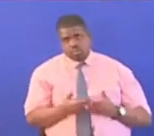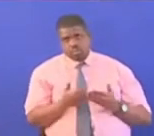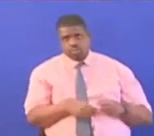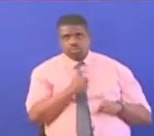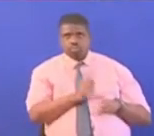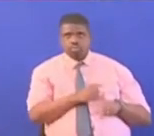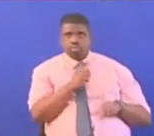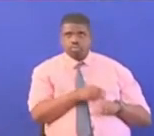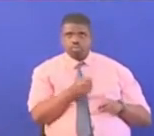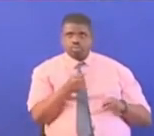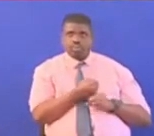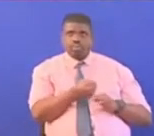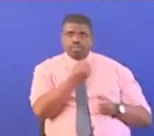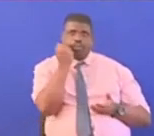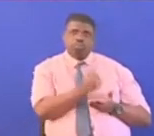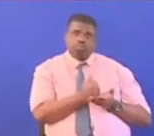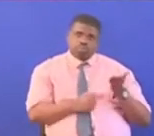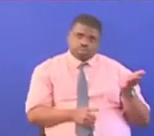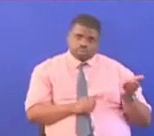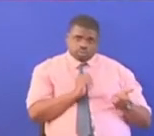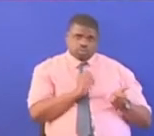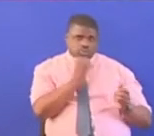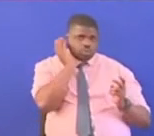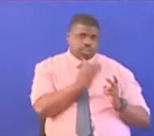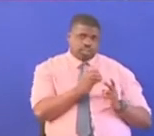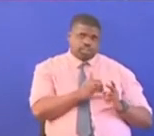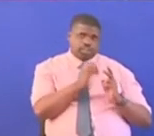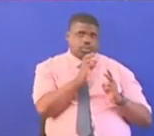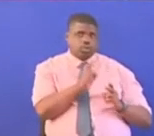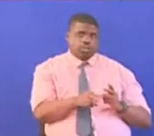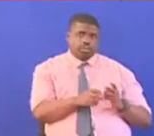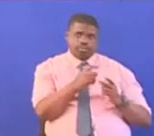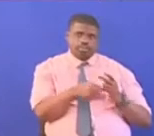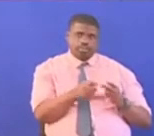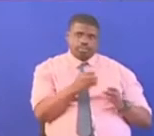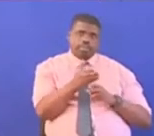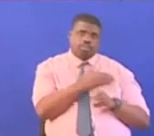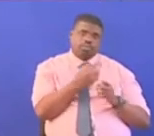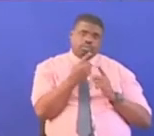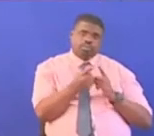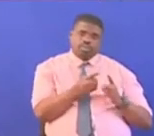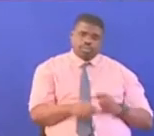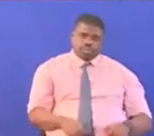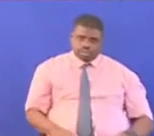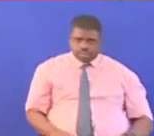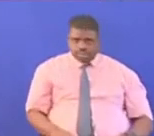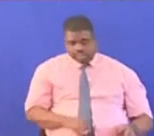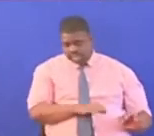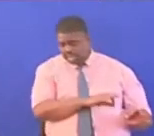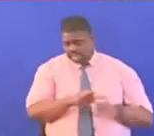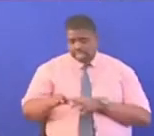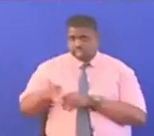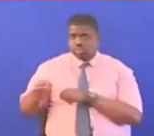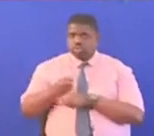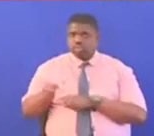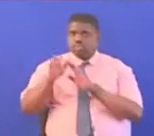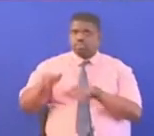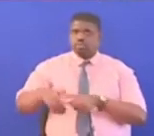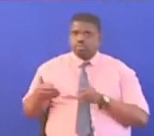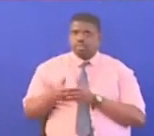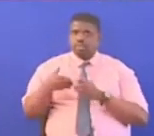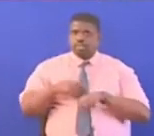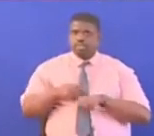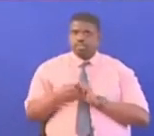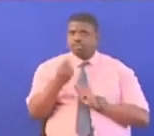muda huo tutafanya maamuzi kwa ajili ya hoja hizi mbili. Baada ya kusema hayo, Mheshimiwa Bunge, nasitisha shughuli za bunge mpaka